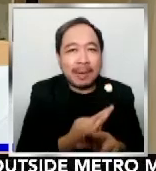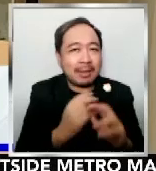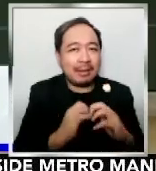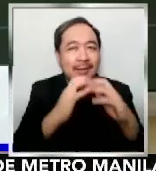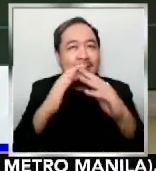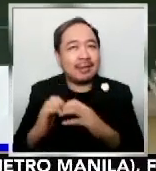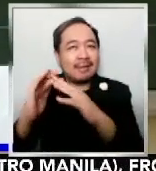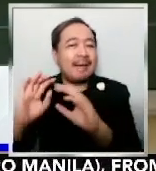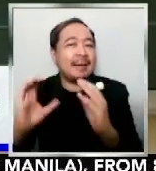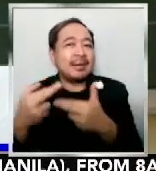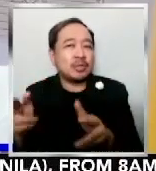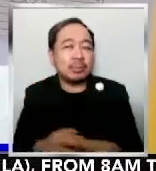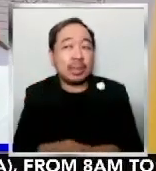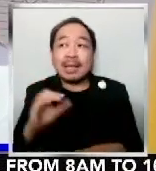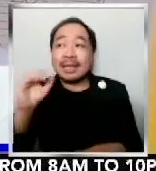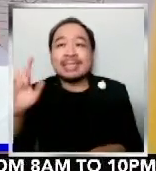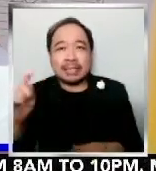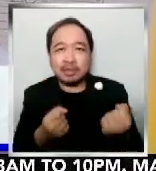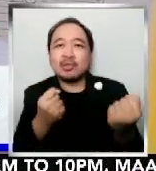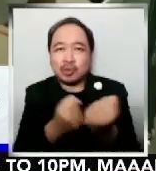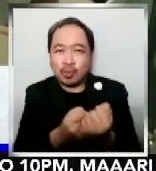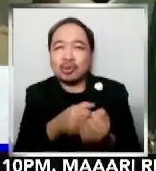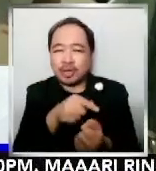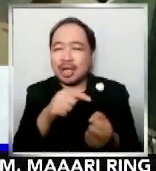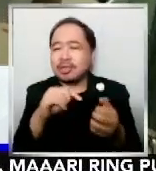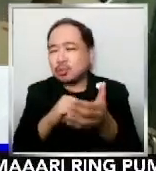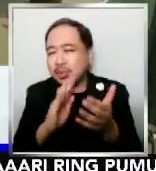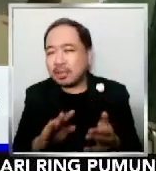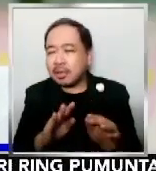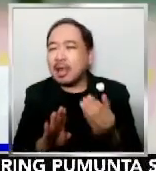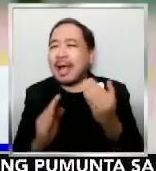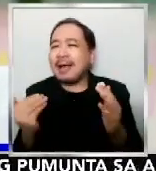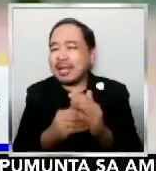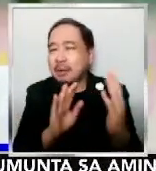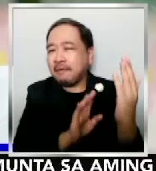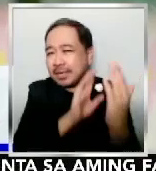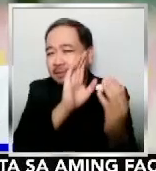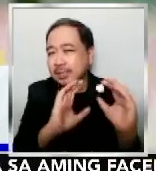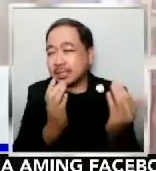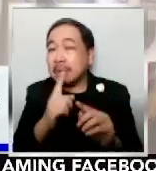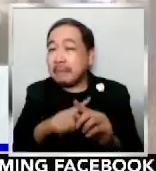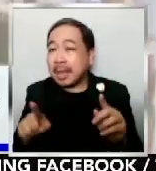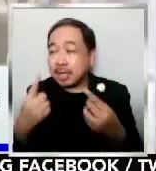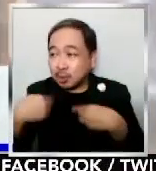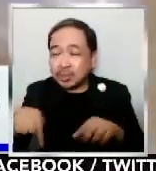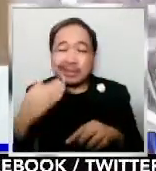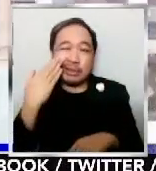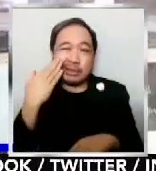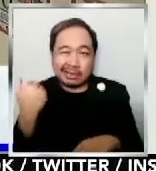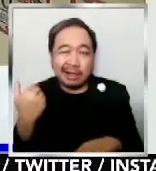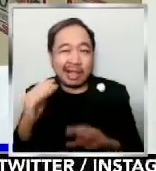ng ACT ang balik-eskwela ng mga estudyante. Pero habang may classroom shortage, sana raw huwag mandatory ang